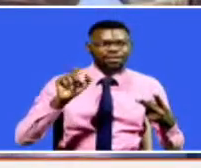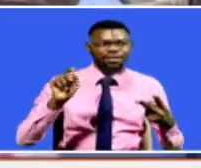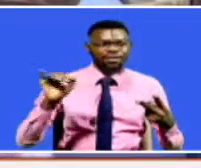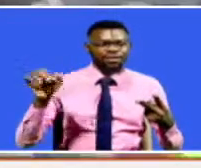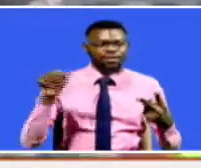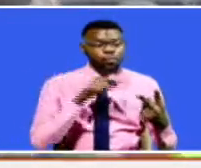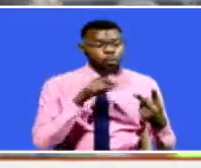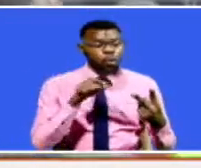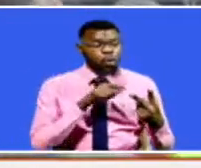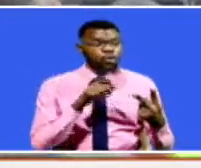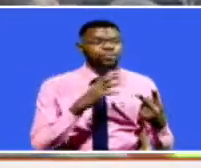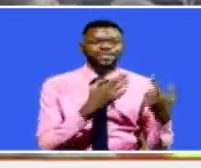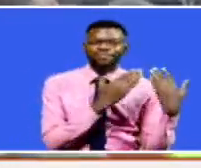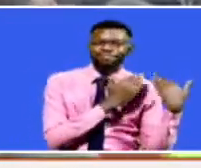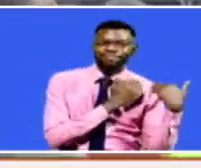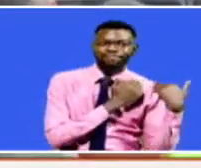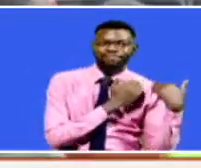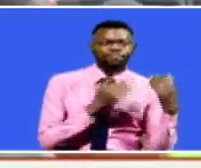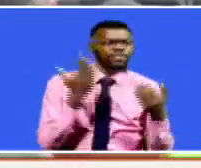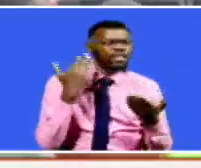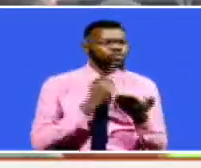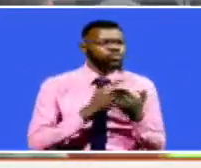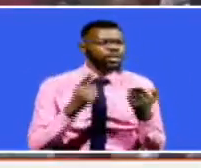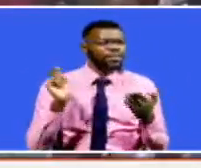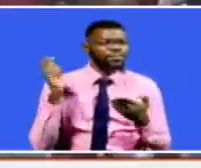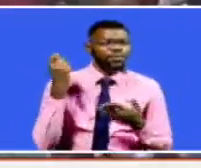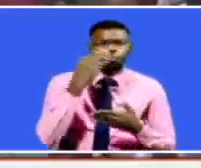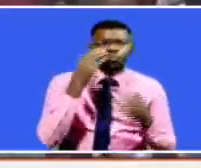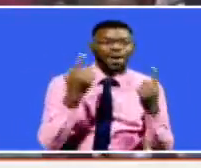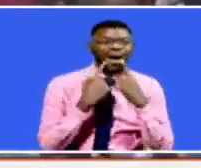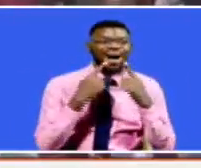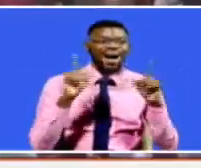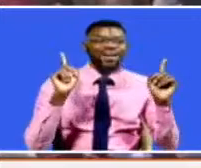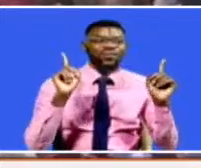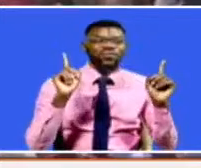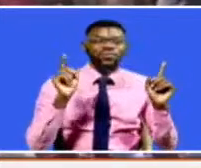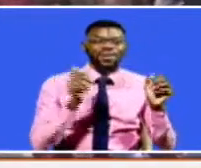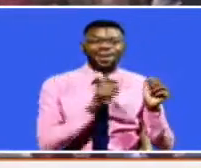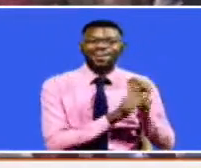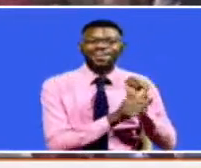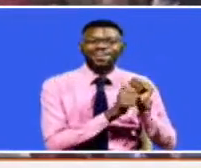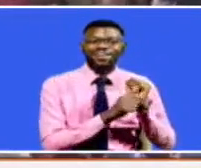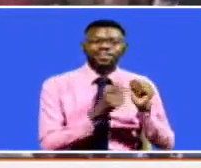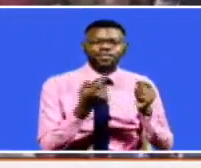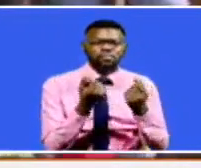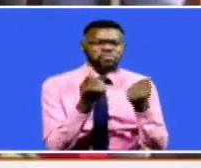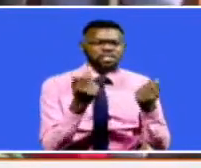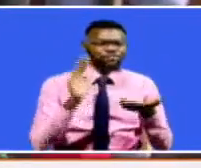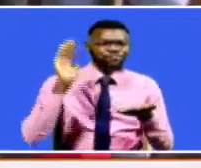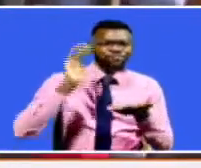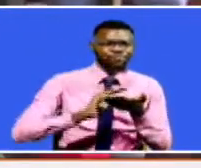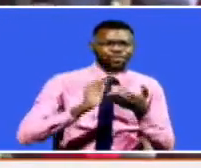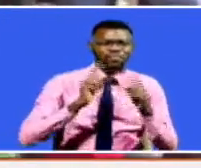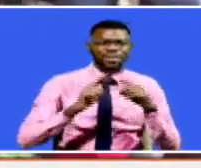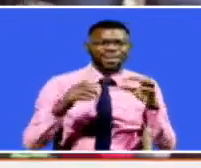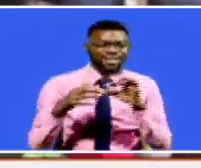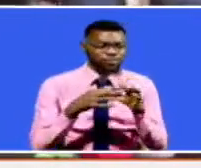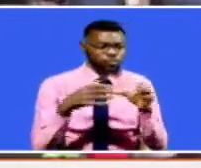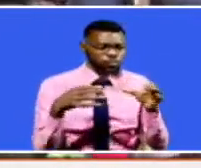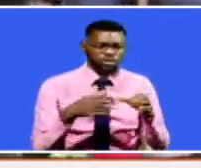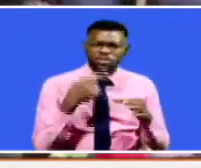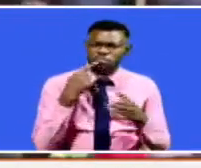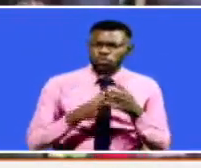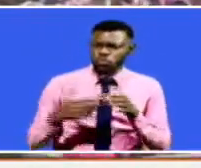siko kwa Senate. Juma jana Rais William Ruto alitangaza kushuka kwa bei ya mahindi. Hilo Azimio wakilaumu washauri wa rais